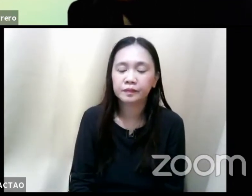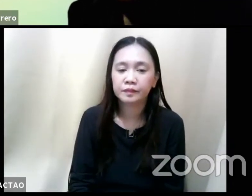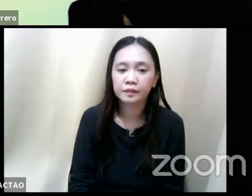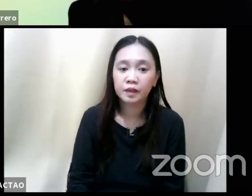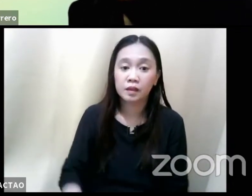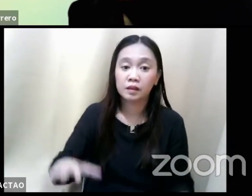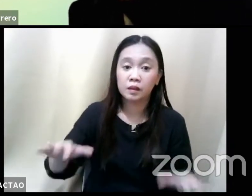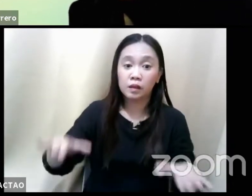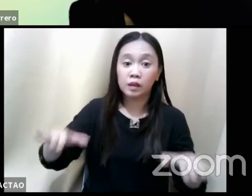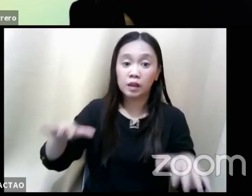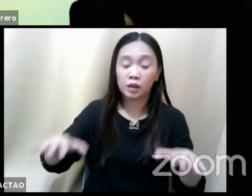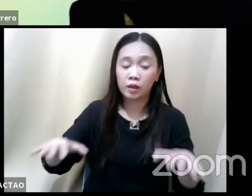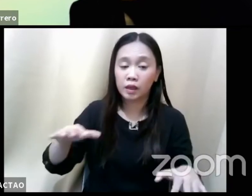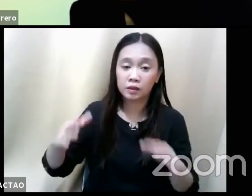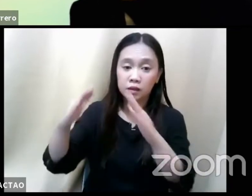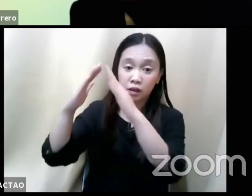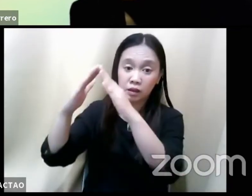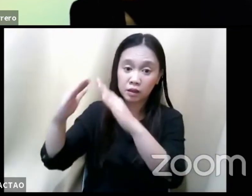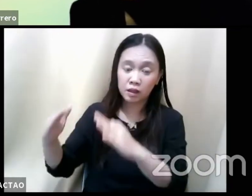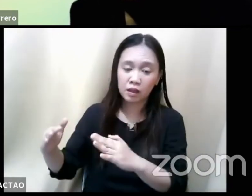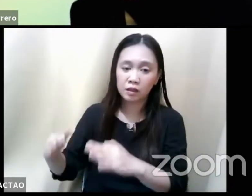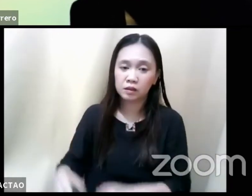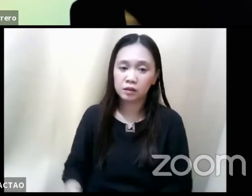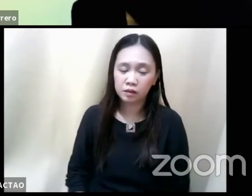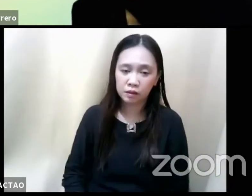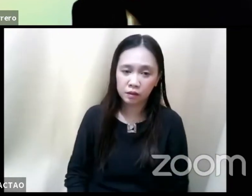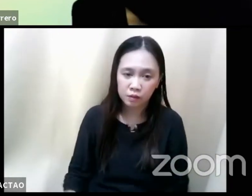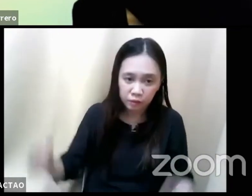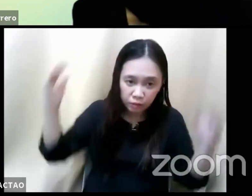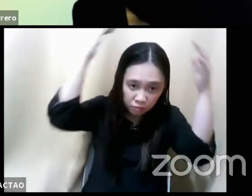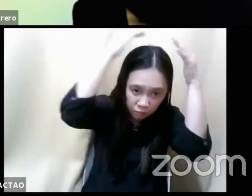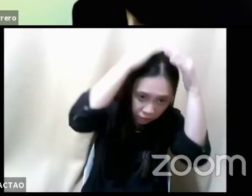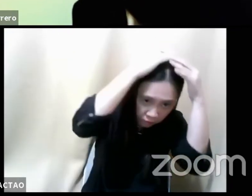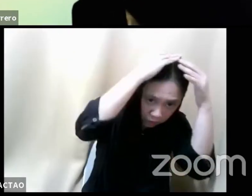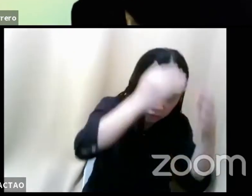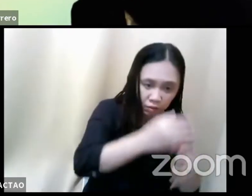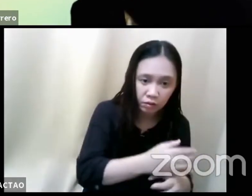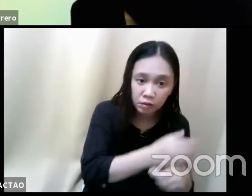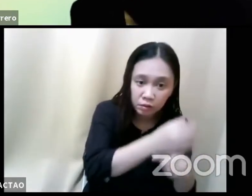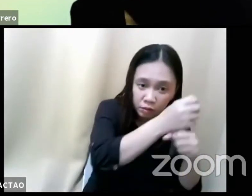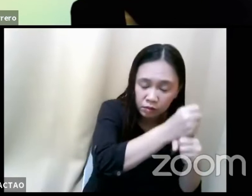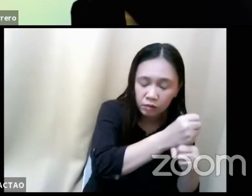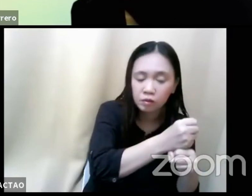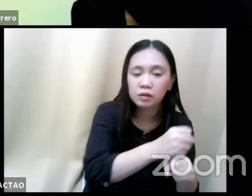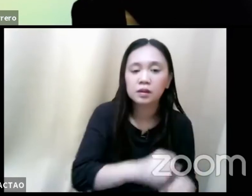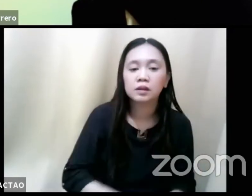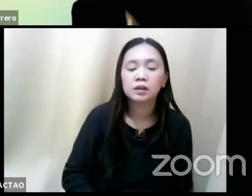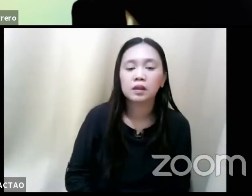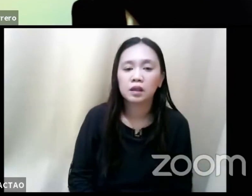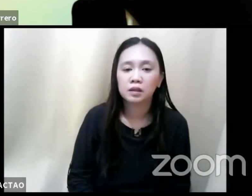earthquake sa bahay. Yung tinatawag na duck cover and hold. But the problem, yung mga tinuturo na duck cover and